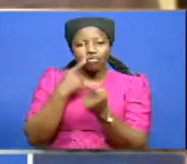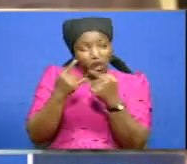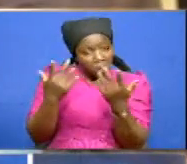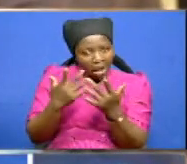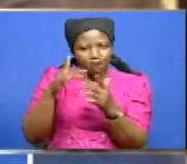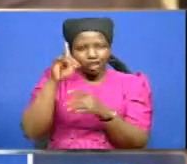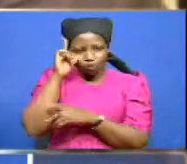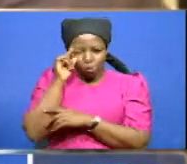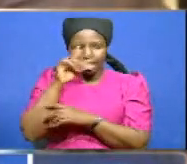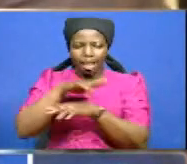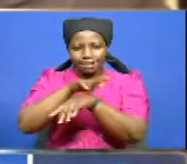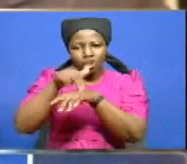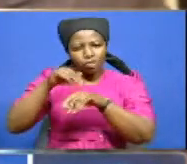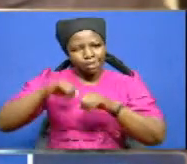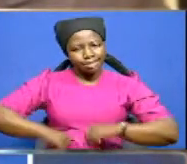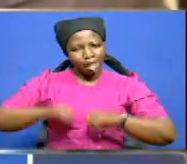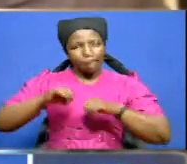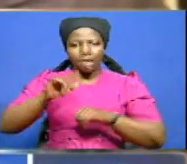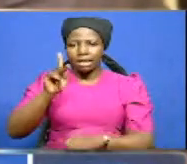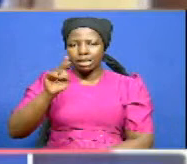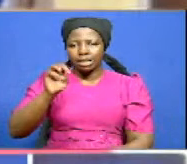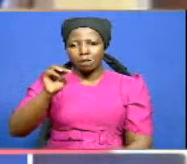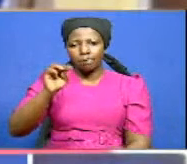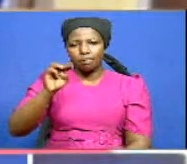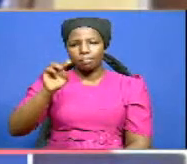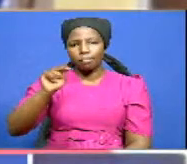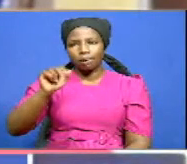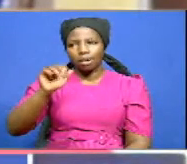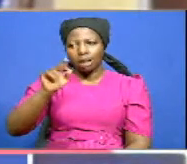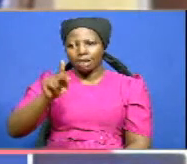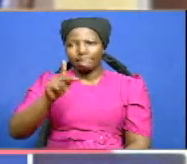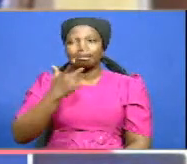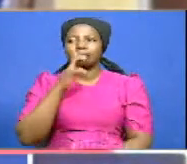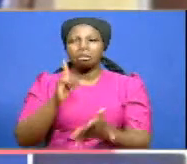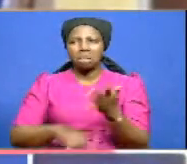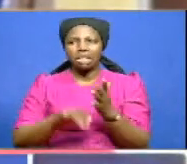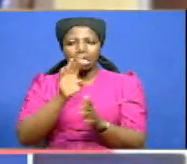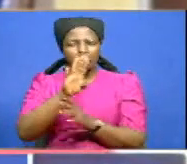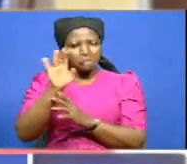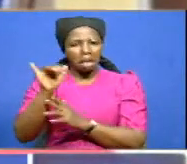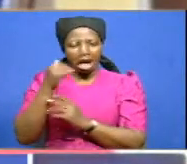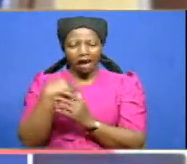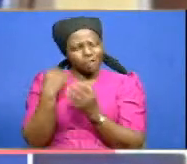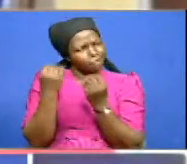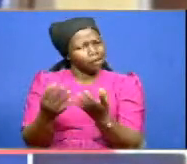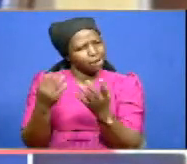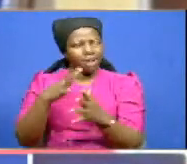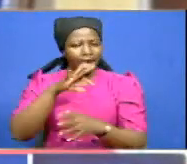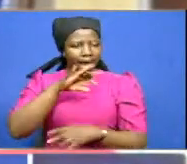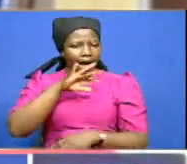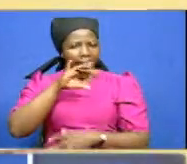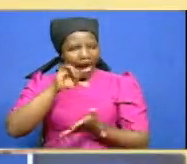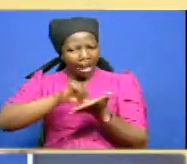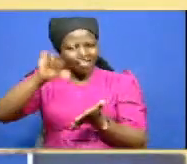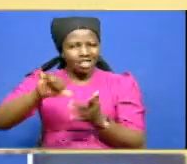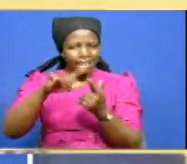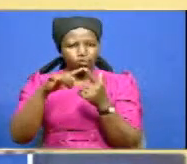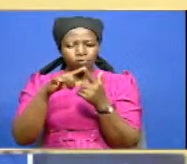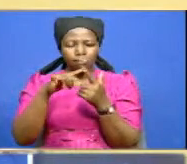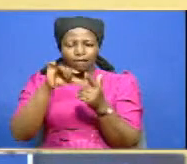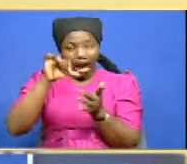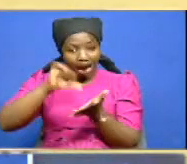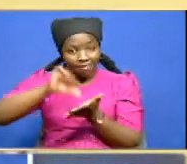Mombasa, National Chairman of KEMNAK, Sheikh Juma Ngao, said BBI has many advantages to the common mwananchi.